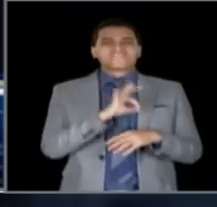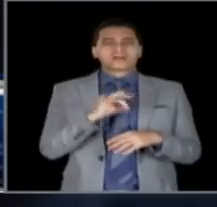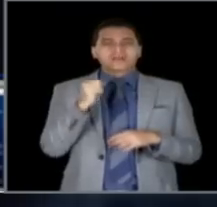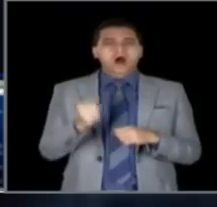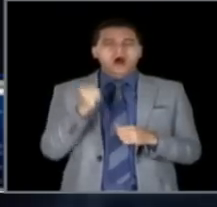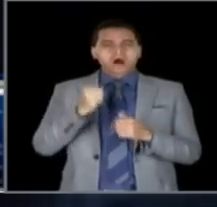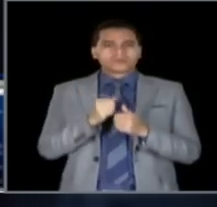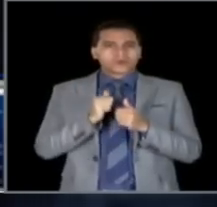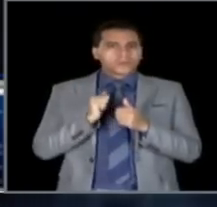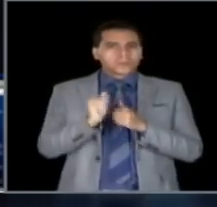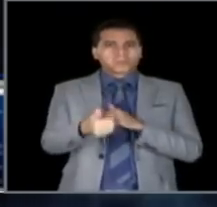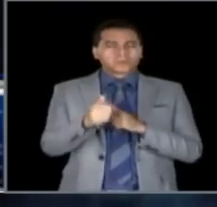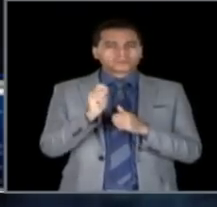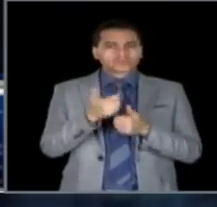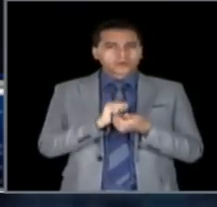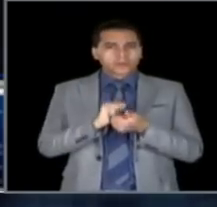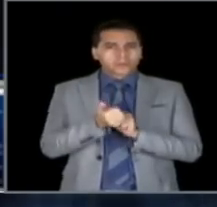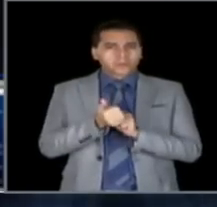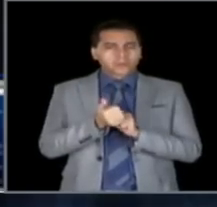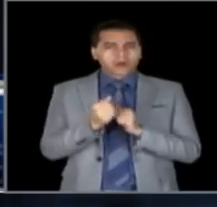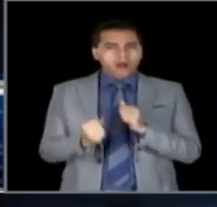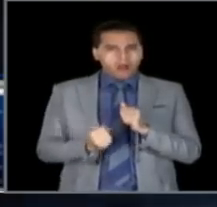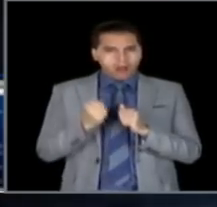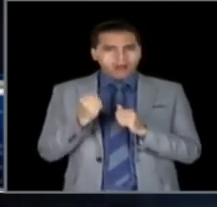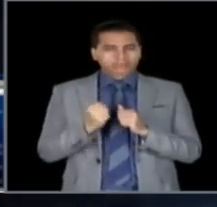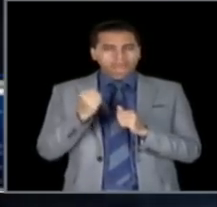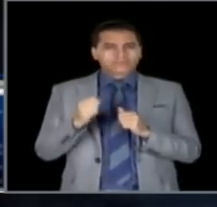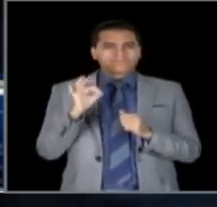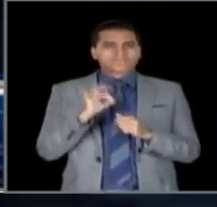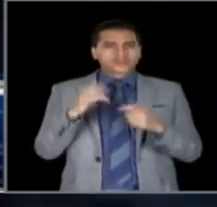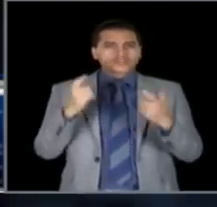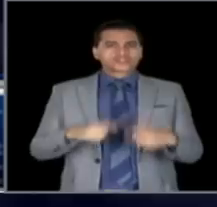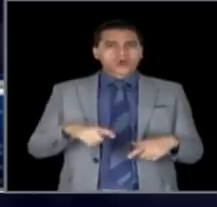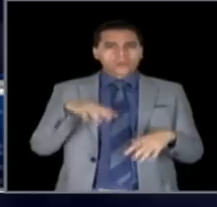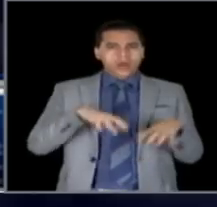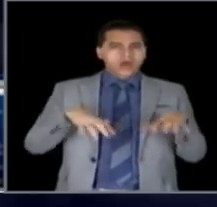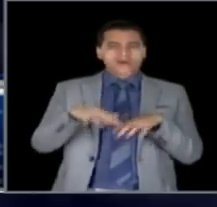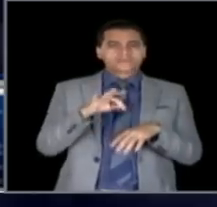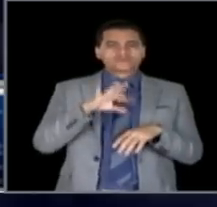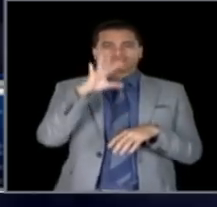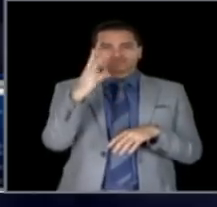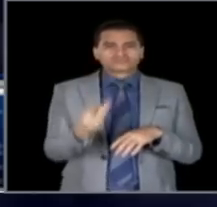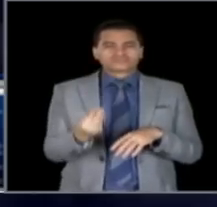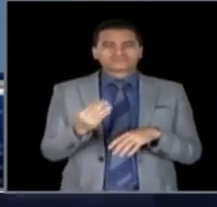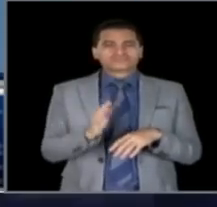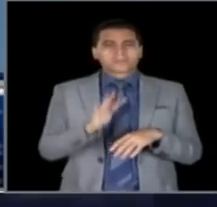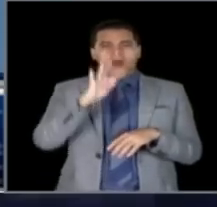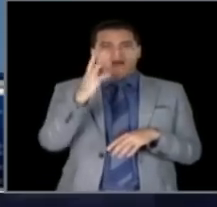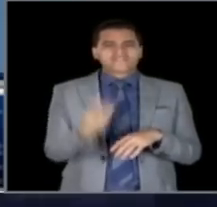دولة في شمال إفريقيا. تم افتتاحه في